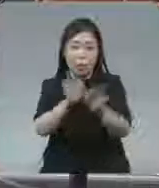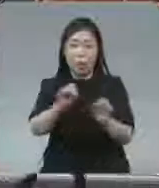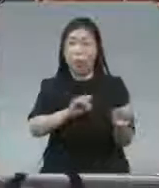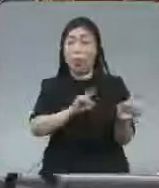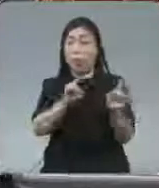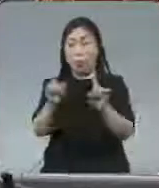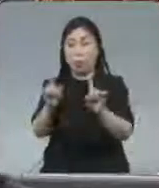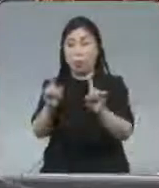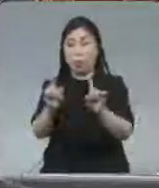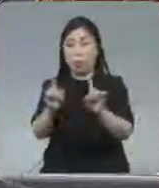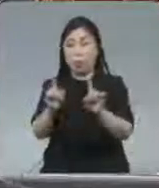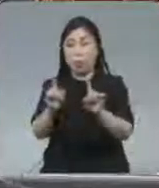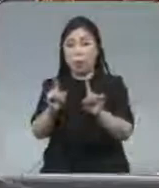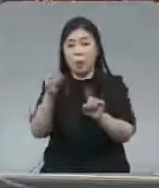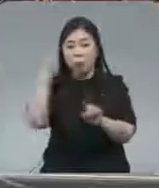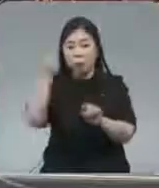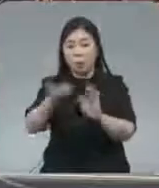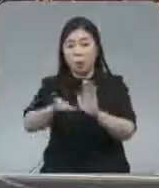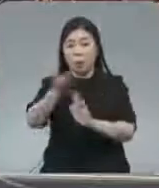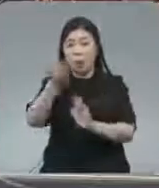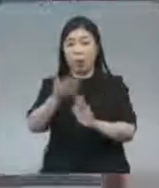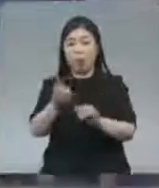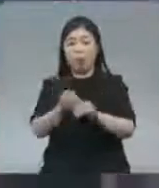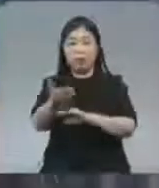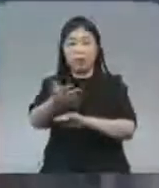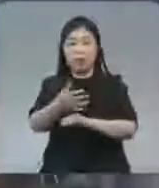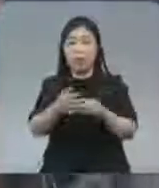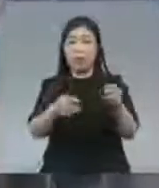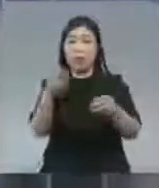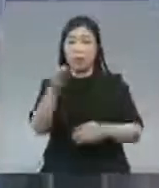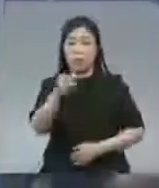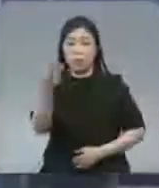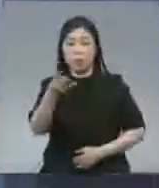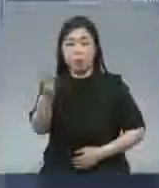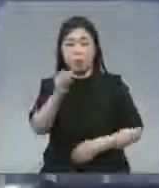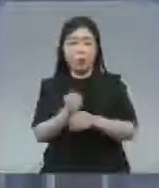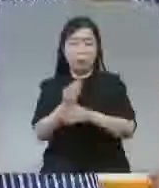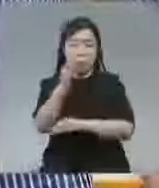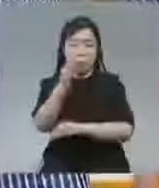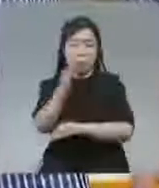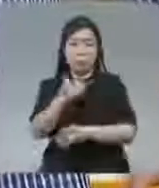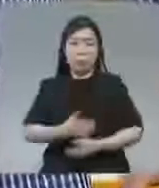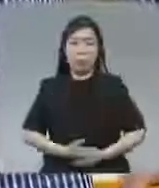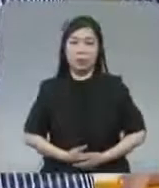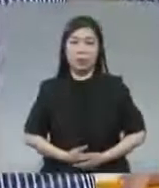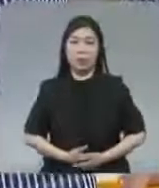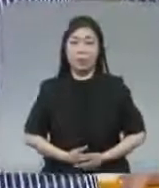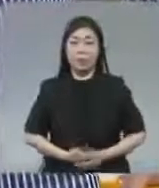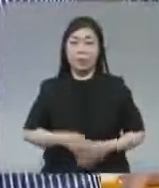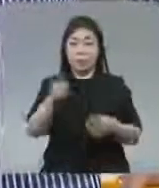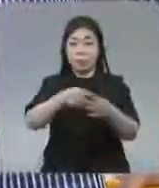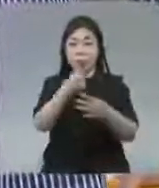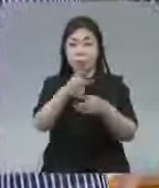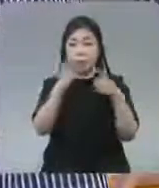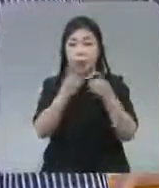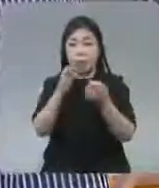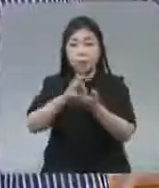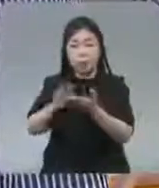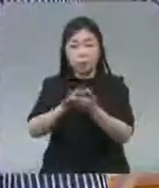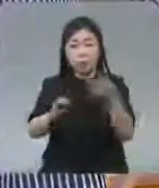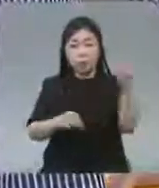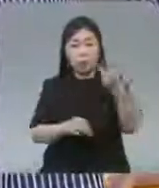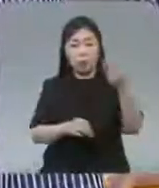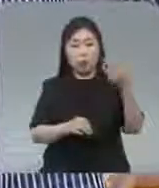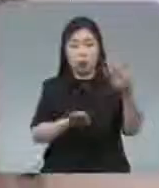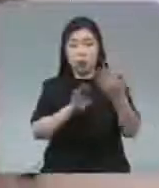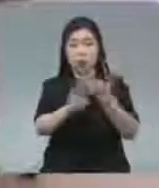经济复苏。今年上半年，韩国出口额达3000亿美元，创下历史新高。第二季度民间消费